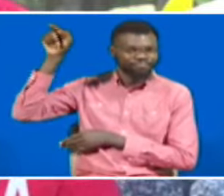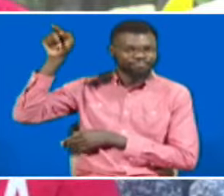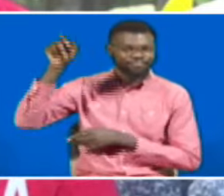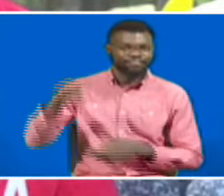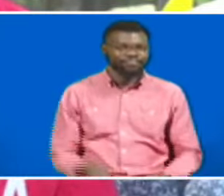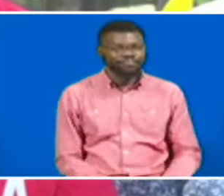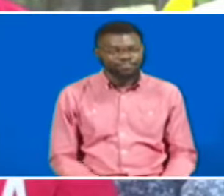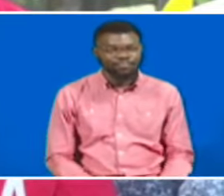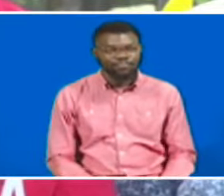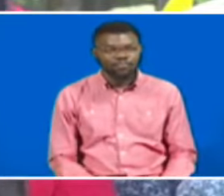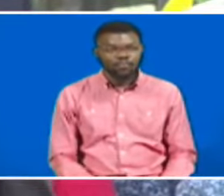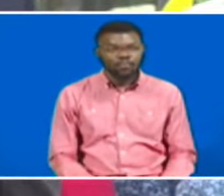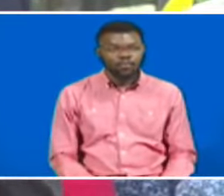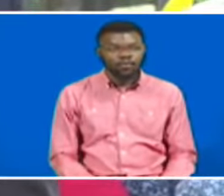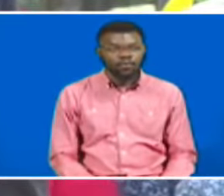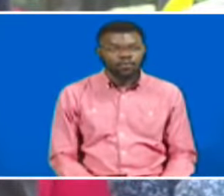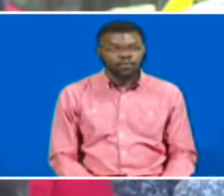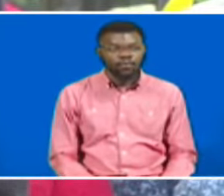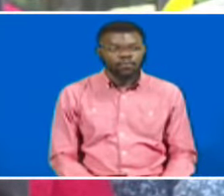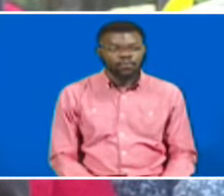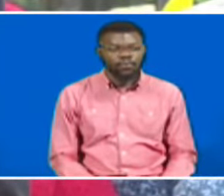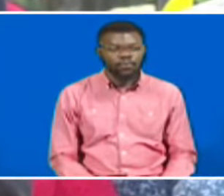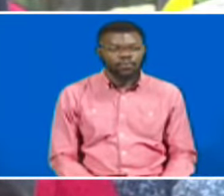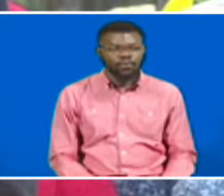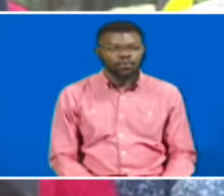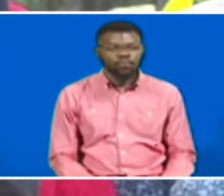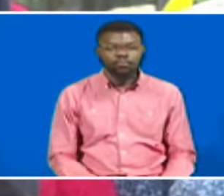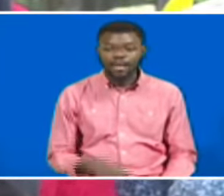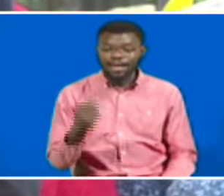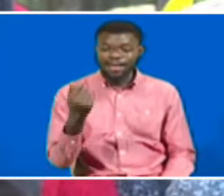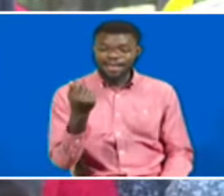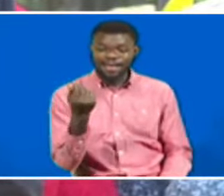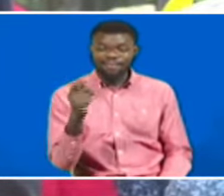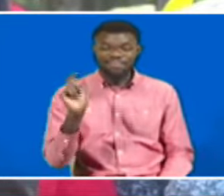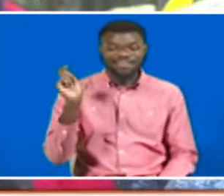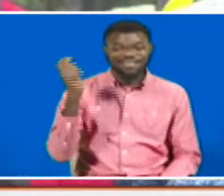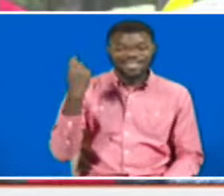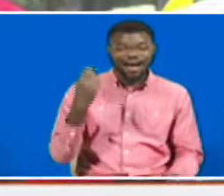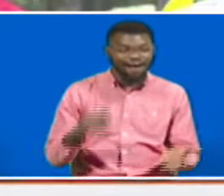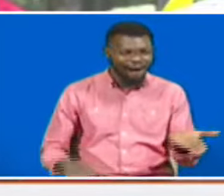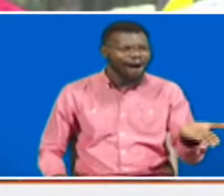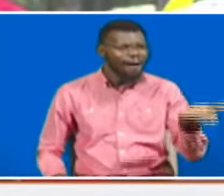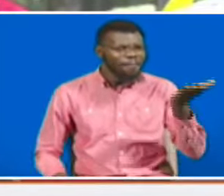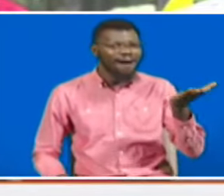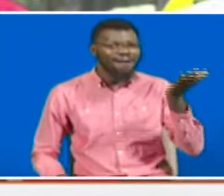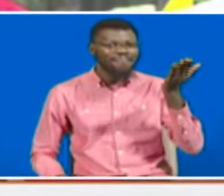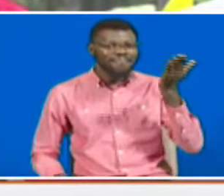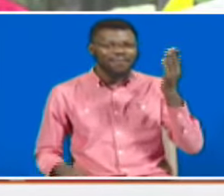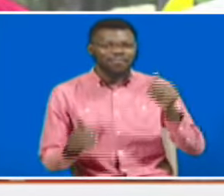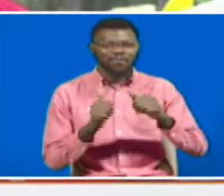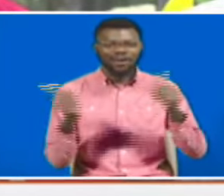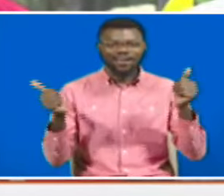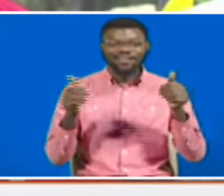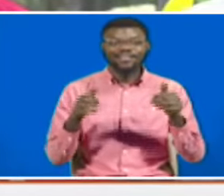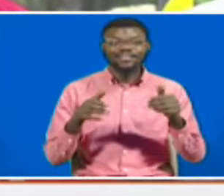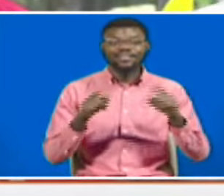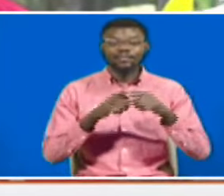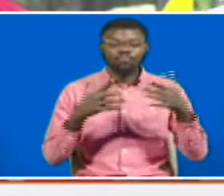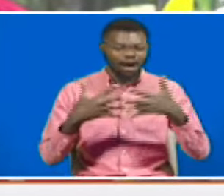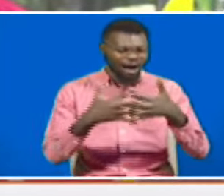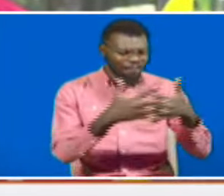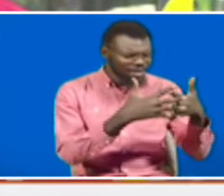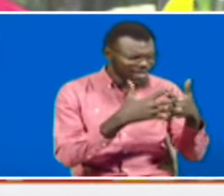Kuona ya kwamba, shilingi ya Kenya sasa inaguruma. Na shilingi ya Kenya ikuguruma, hata ya